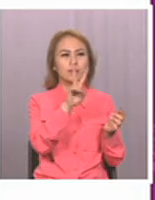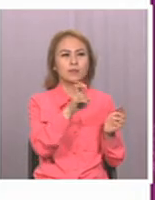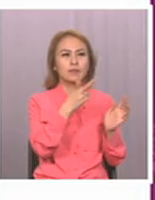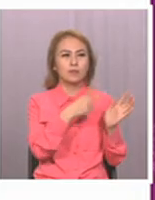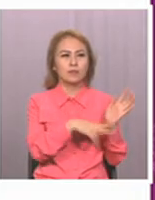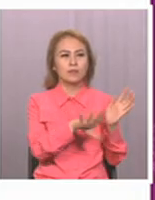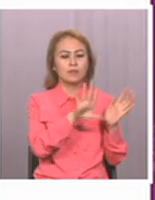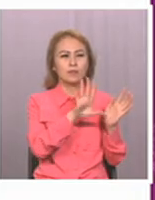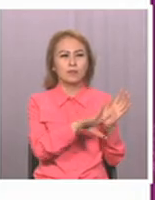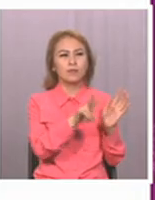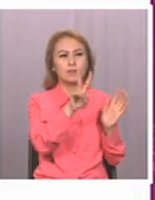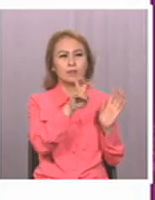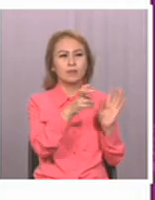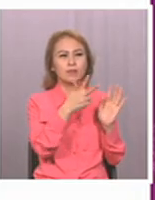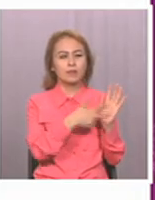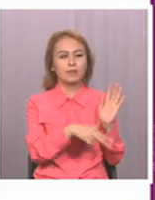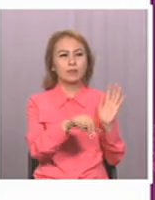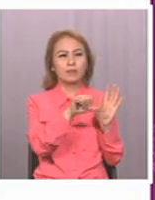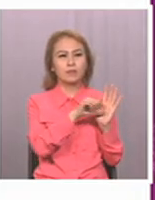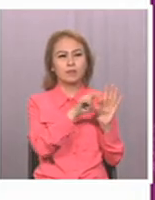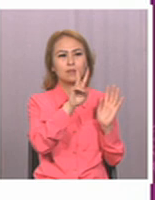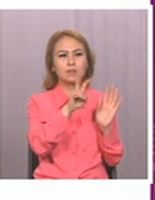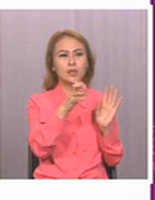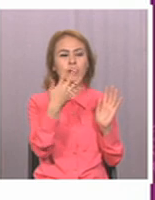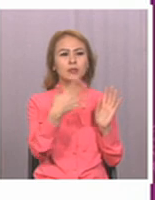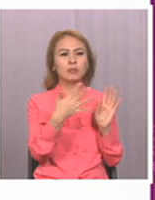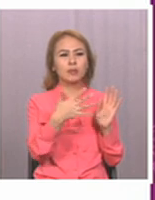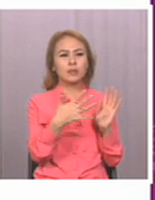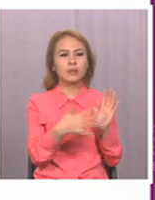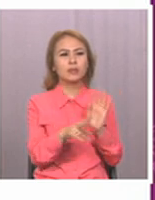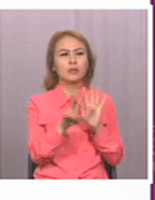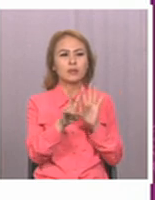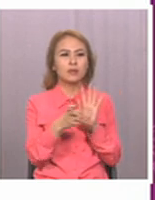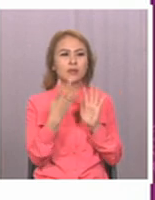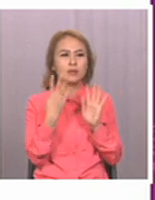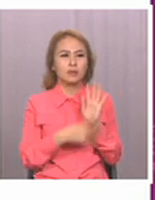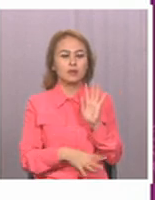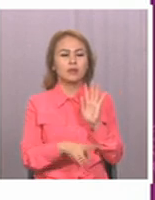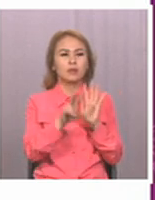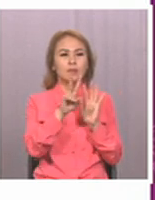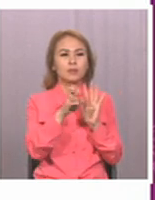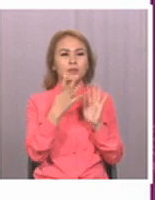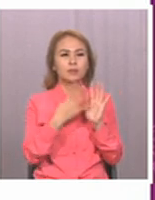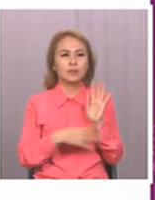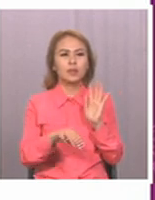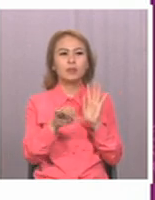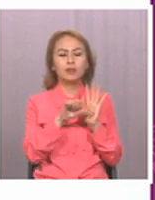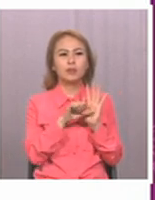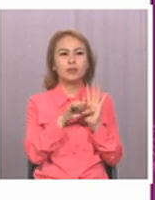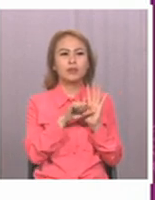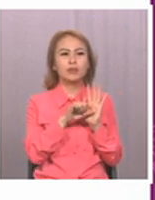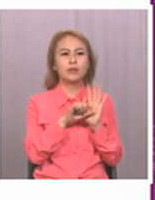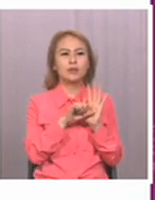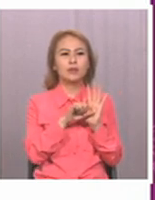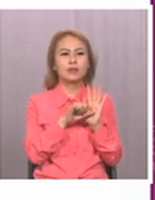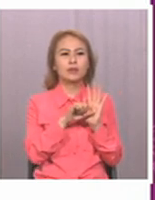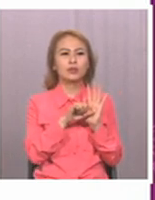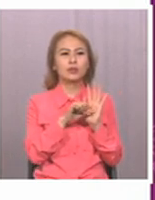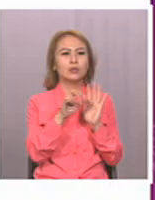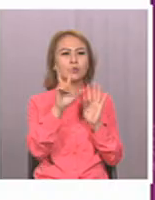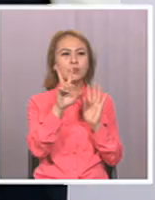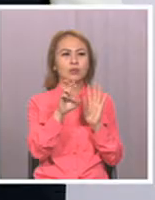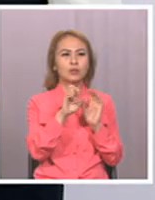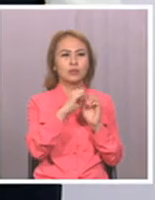275, 286, 250, 290, 296, 315